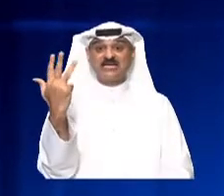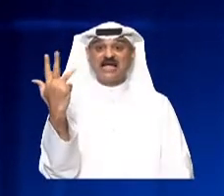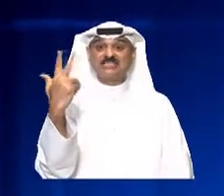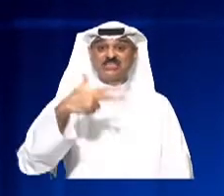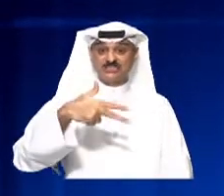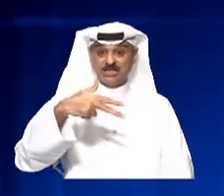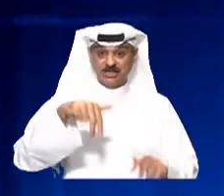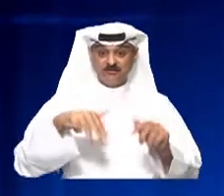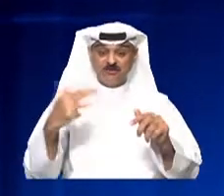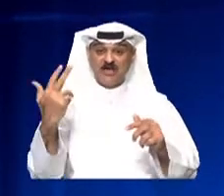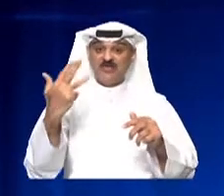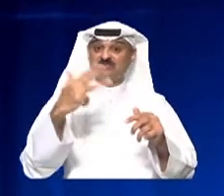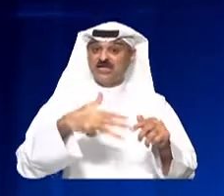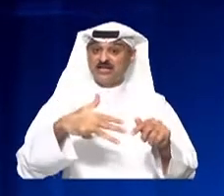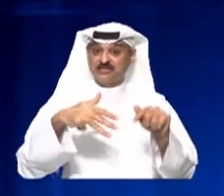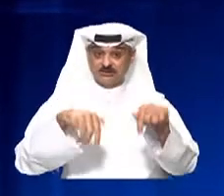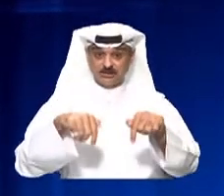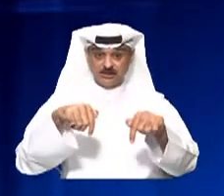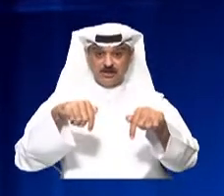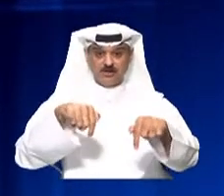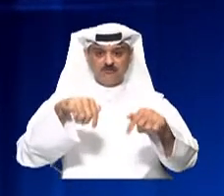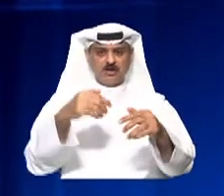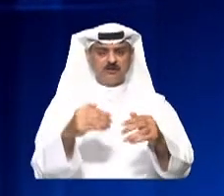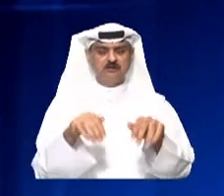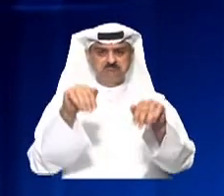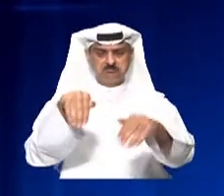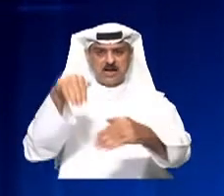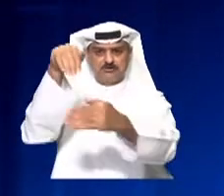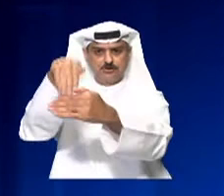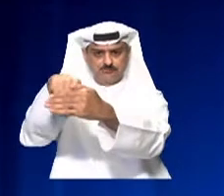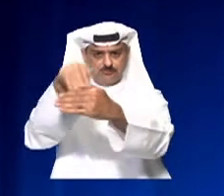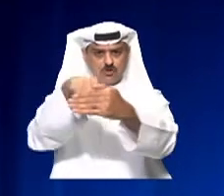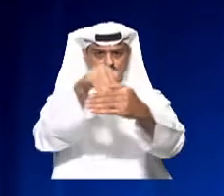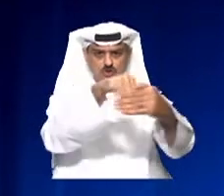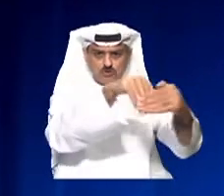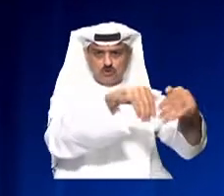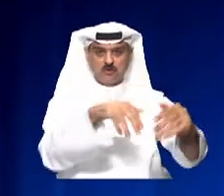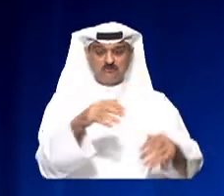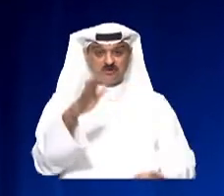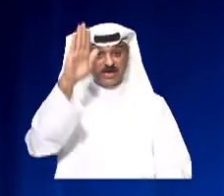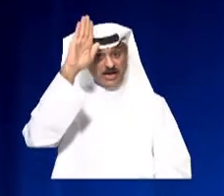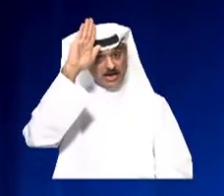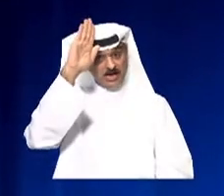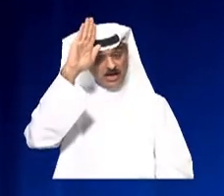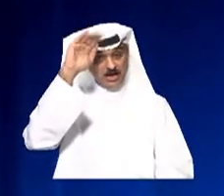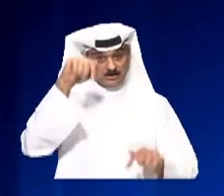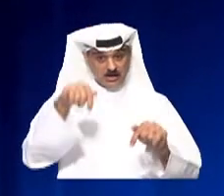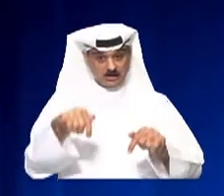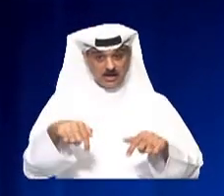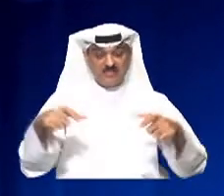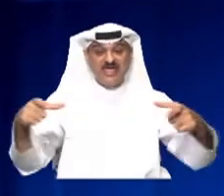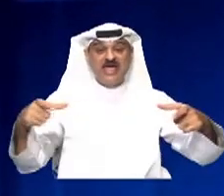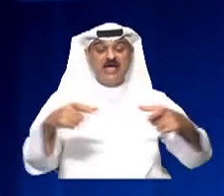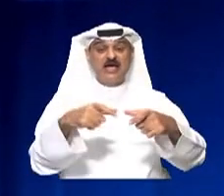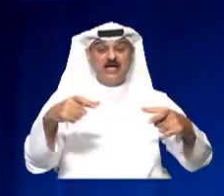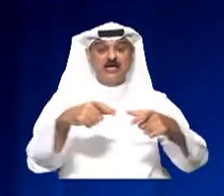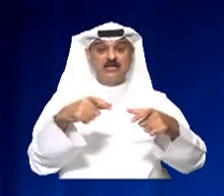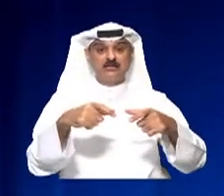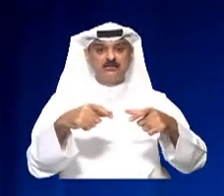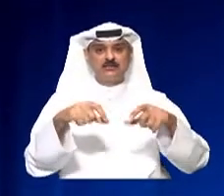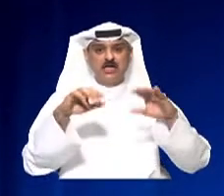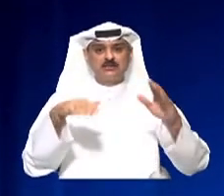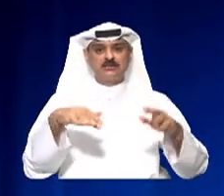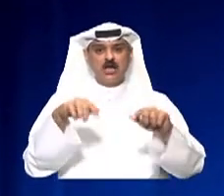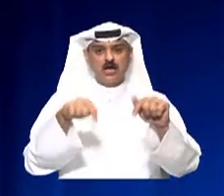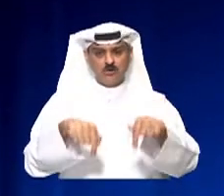1990، بالإضافة إلى الانتخابات المقبلة والوضع الأمني في العراق. وخلال الجلسة ستطلع